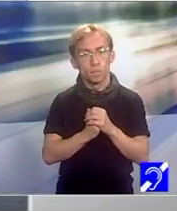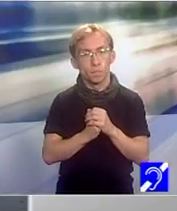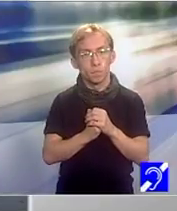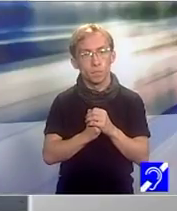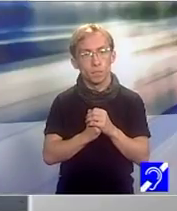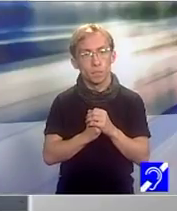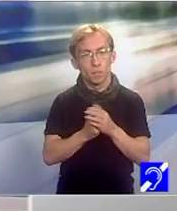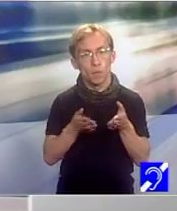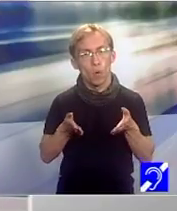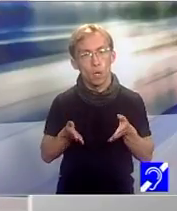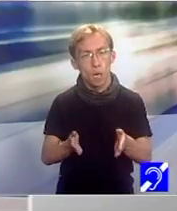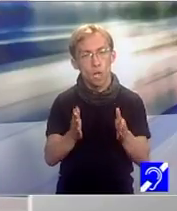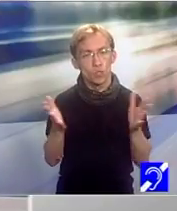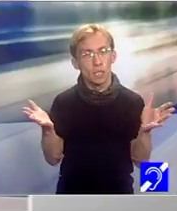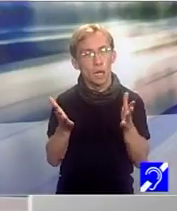nașterii, care